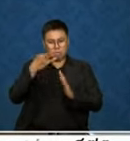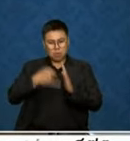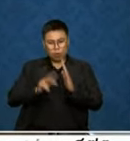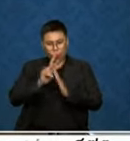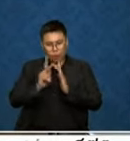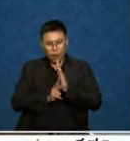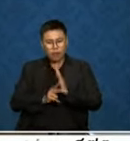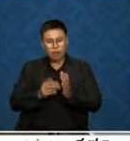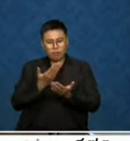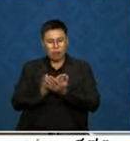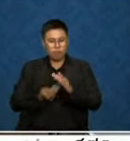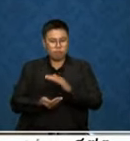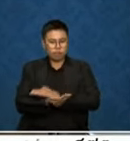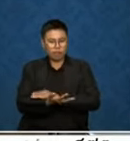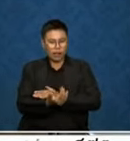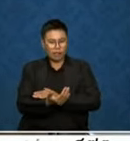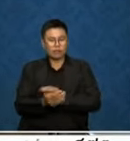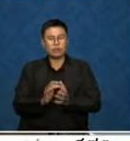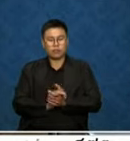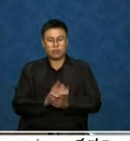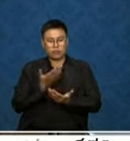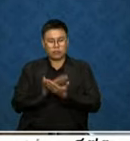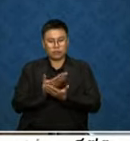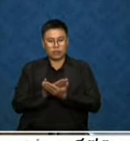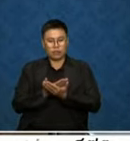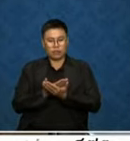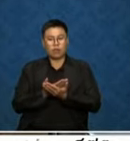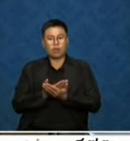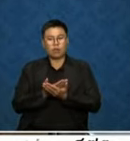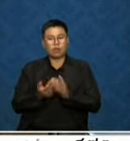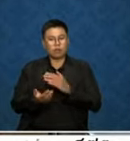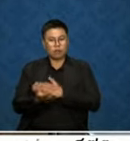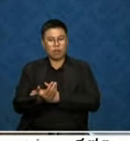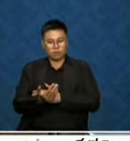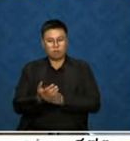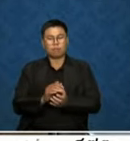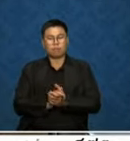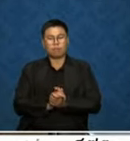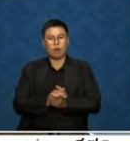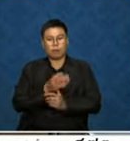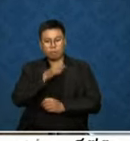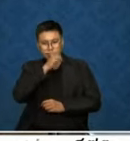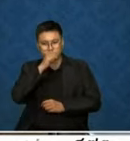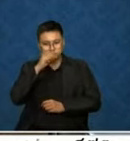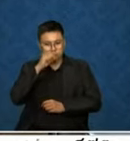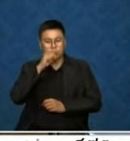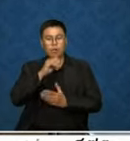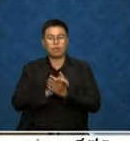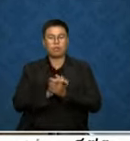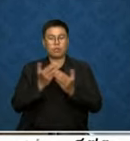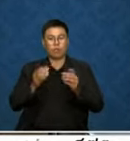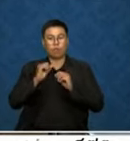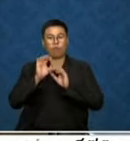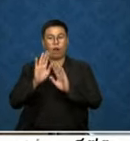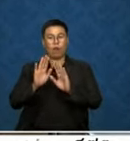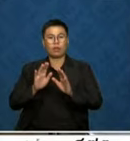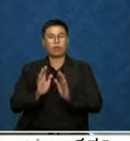ไปเรียกรับผลประโยชน์หรือไปรีดทรัพย์ตบทรัพย์ครับจากบุคคลภายนอกอีกครับ ครับฝากไว้เท่านี้ครับขอบคุ